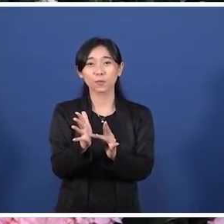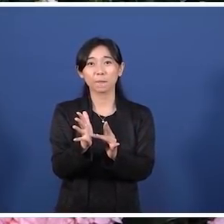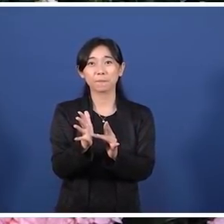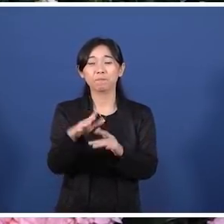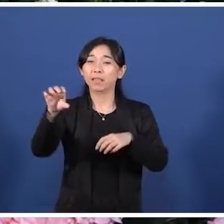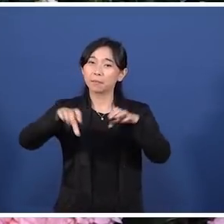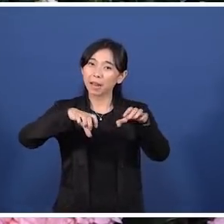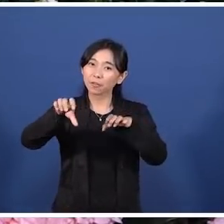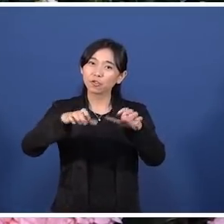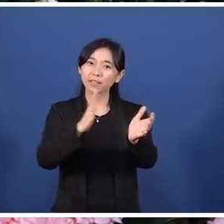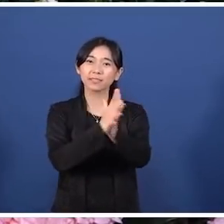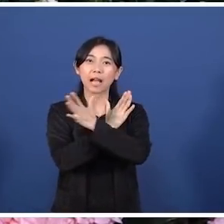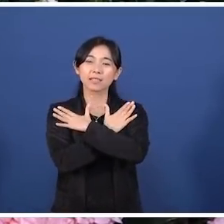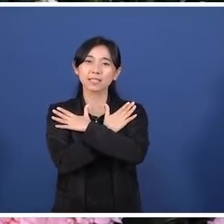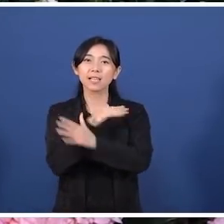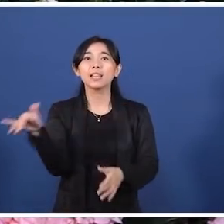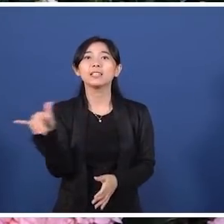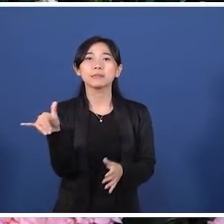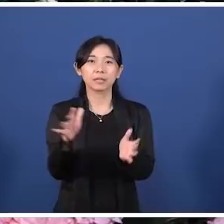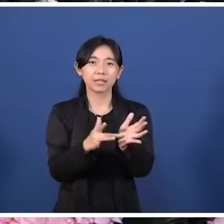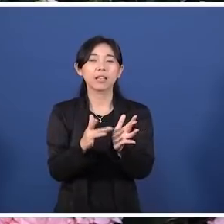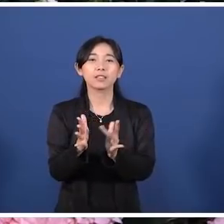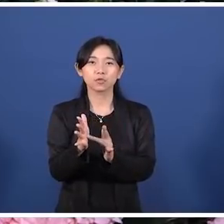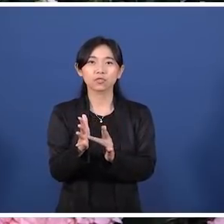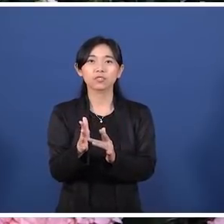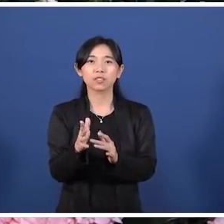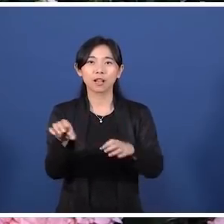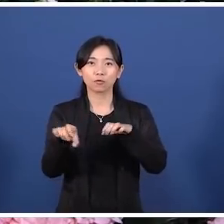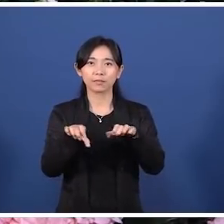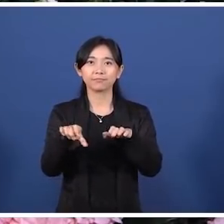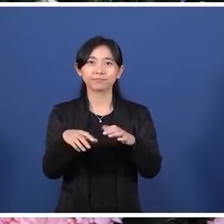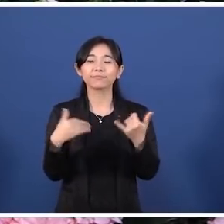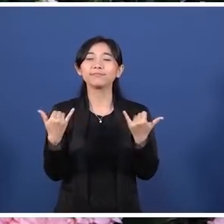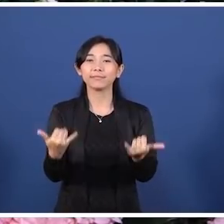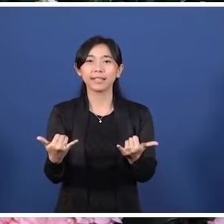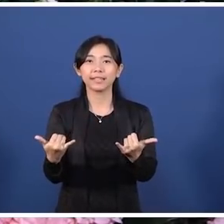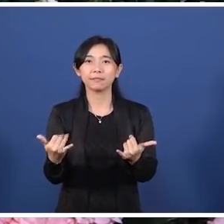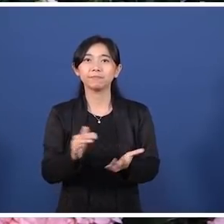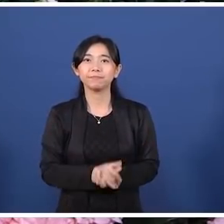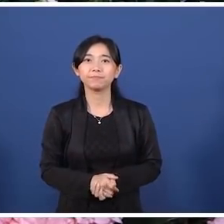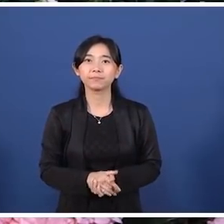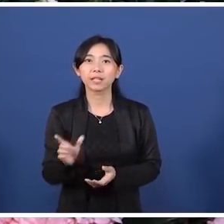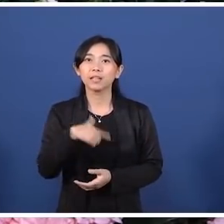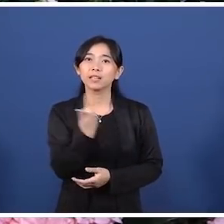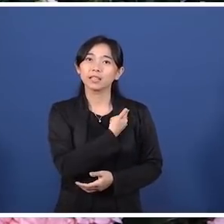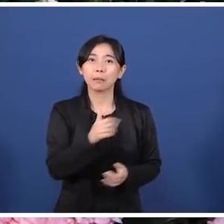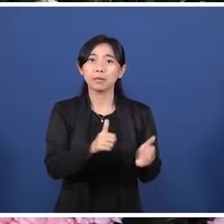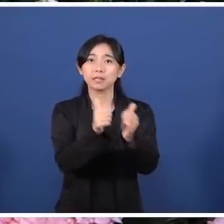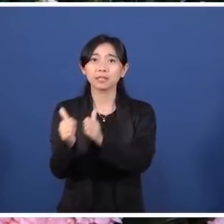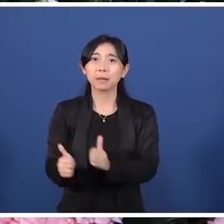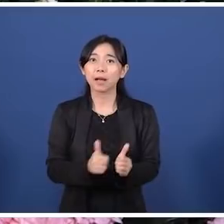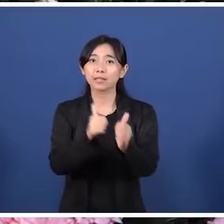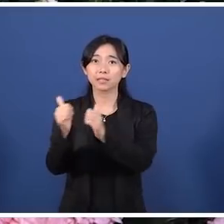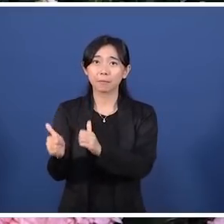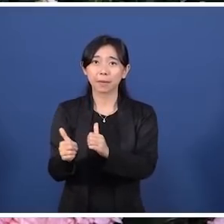memperjuangkan cinta kasih seperti yang Kristus lakukan. Mungkin ini adalah saat yang tepat untuk kita